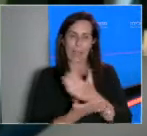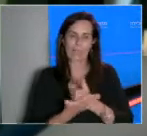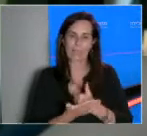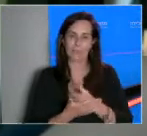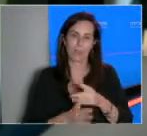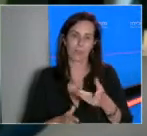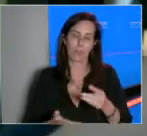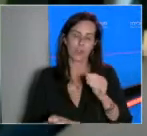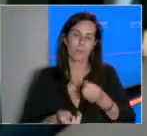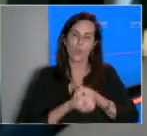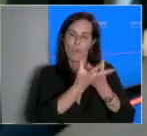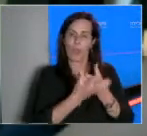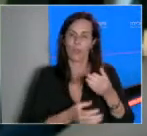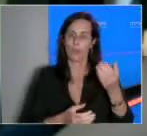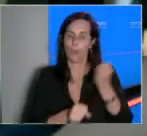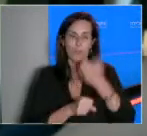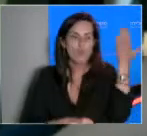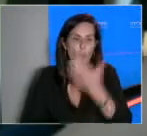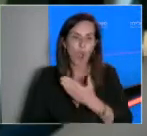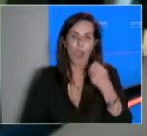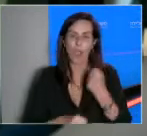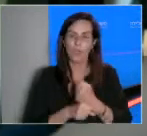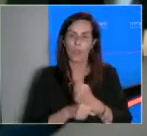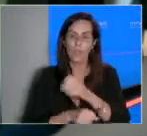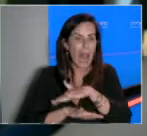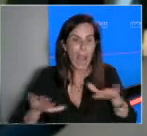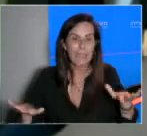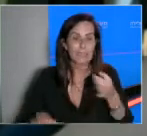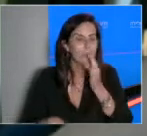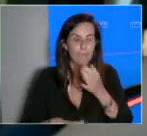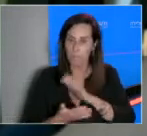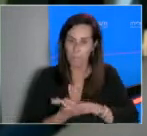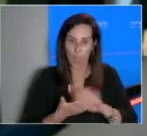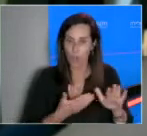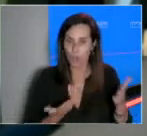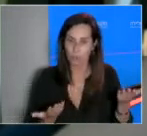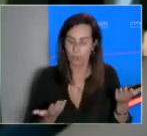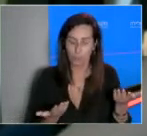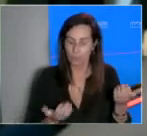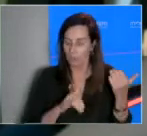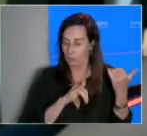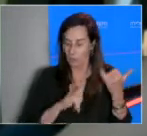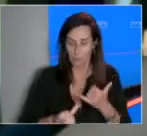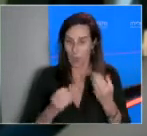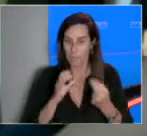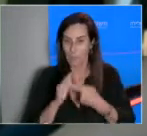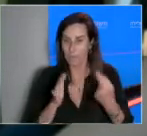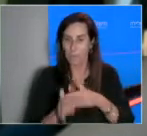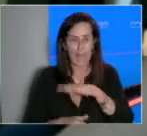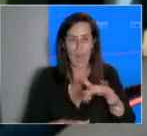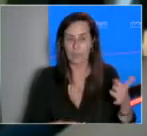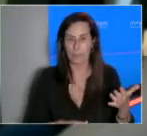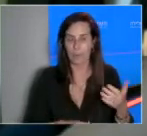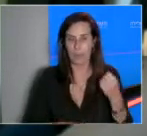שלהם וזה מה שמדווח, העסקה בשחור, עבודת ילדים וילדות, פשוט מביאים לא פעם